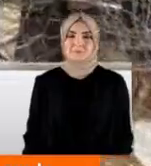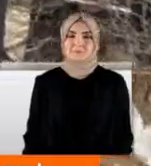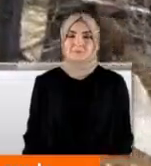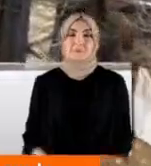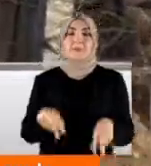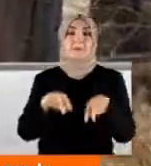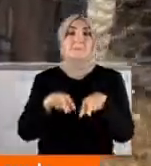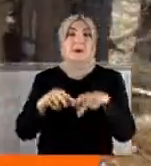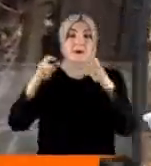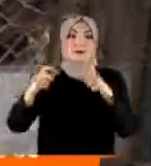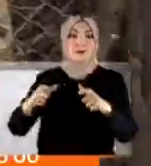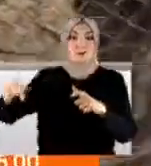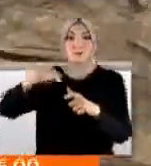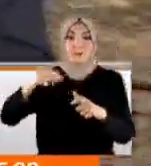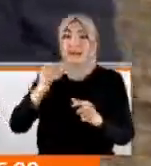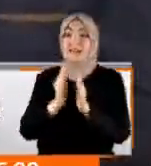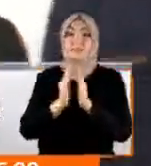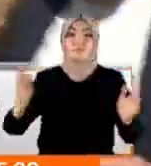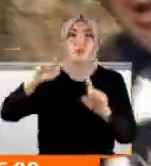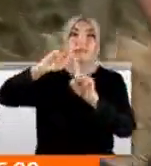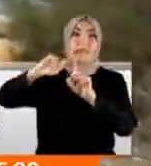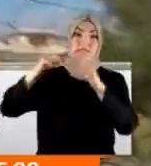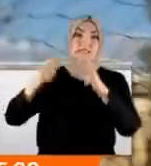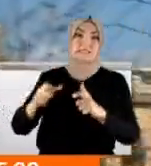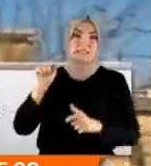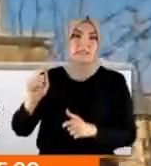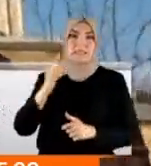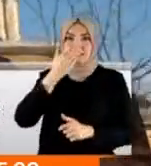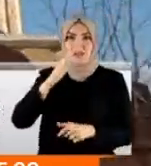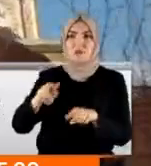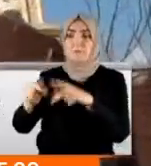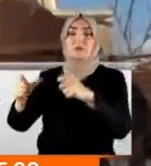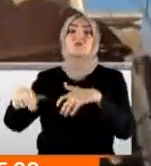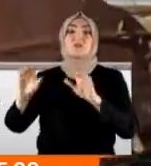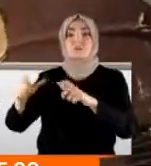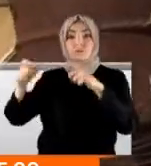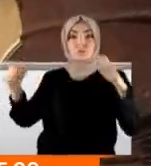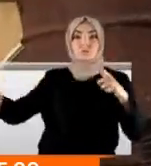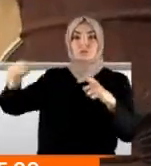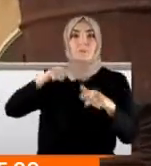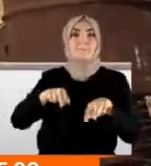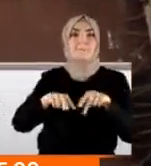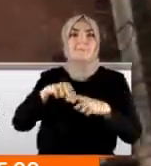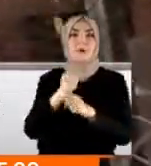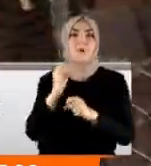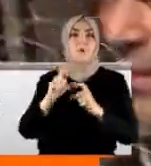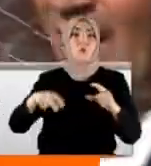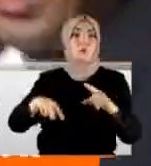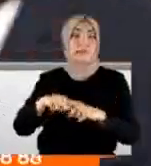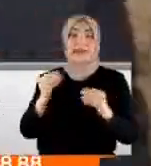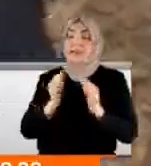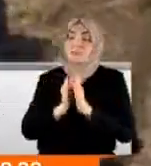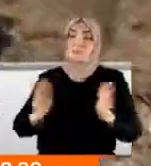Maraş bölgesinin en büyük kilisesiydi. Hatta sadece Maraş'ın değil Magosa bölgesinin en büyük kilisesiydi bu kilise. Ve yıllarca Hristiyanlara hizmet